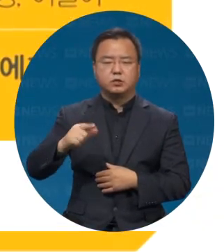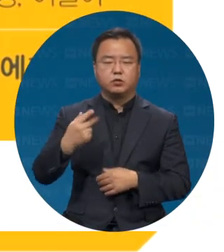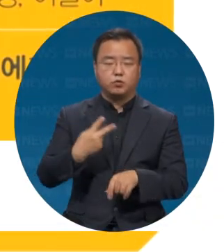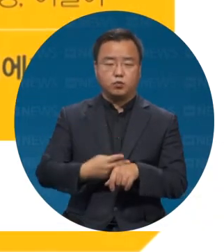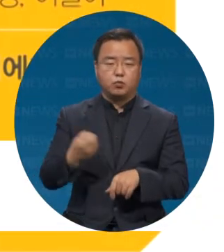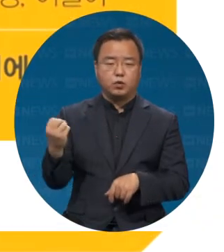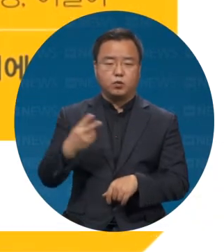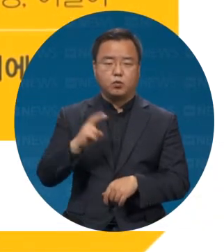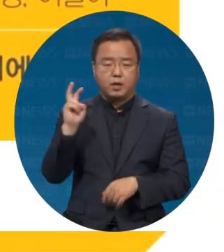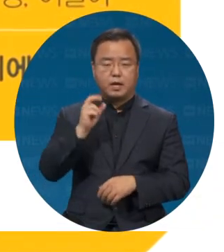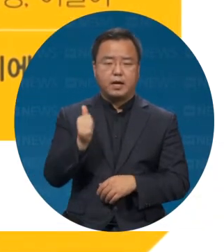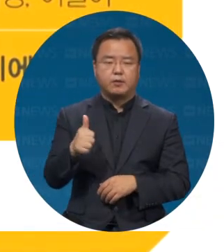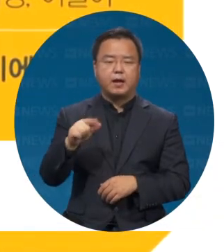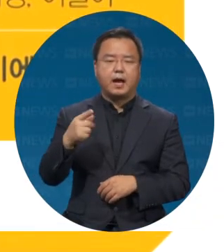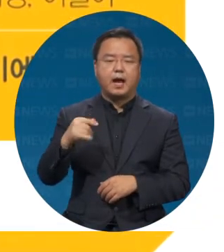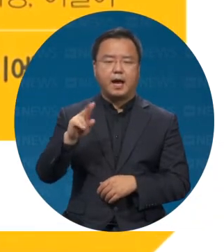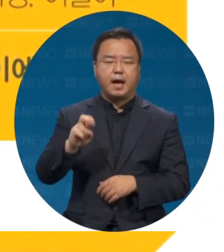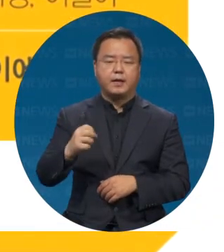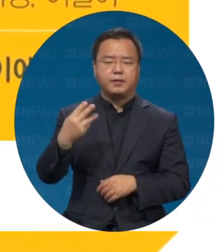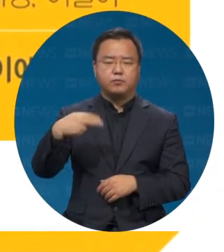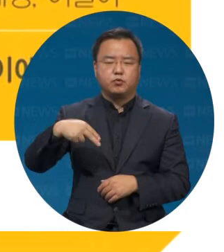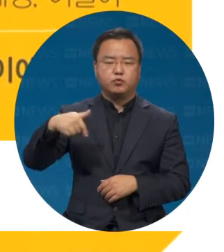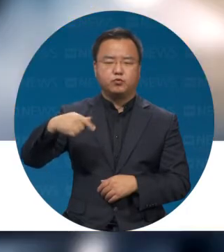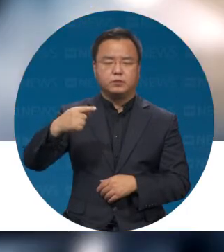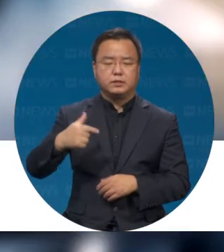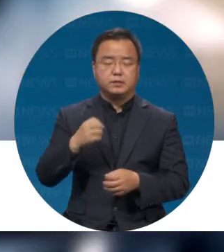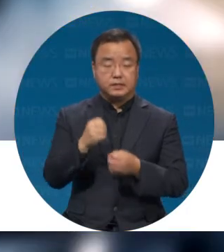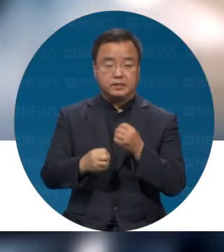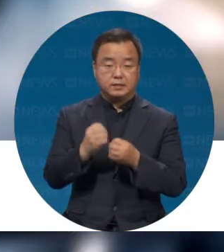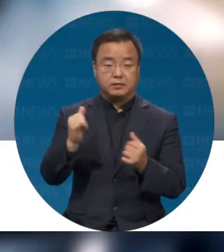가수 하림, 류근 시인 등 명사 등의 강연도 이어지며